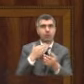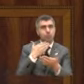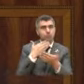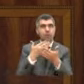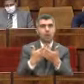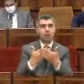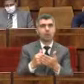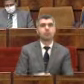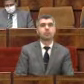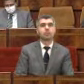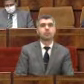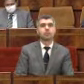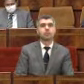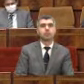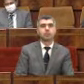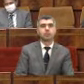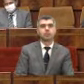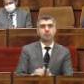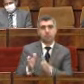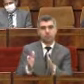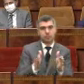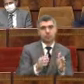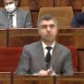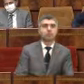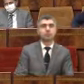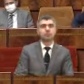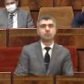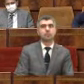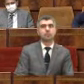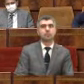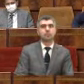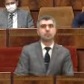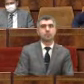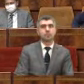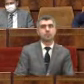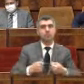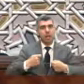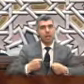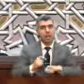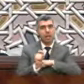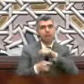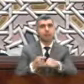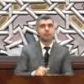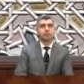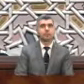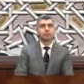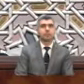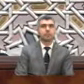سيد نائب محترم، انتهى الوقت. السيد الرئيس على الفريق الحركي.